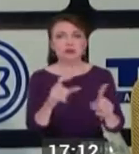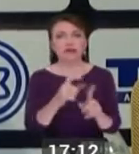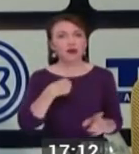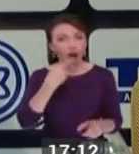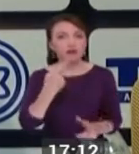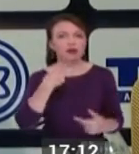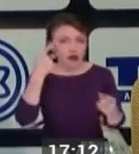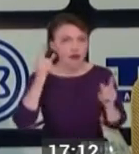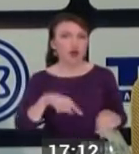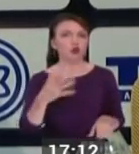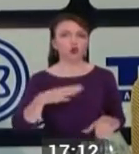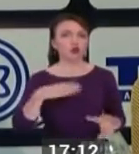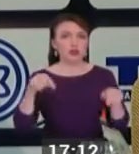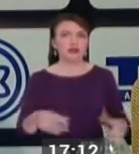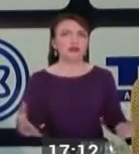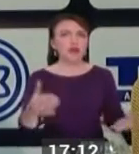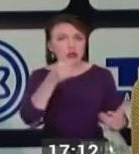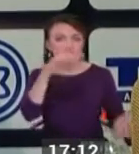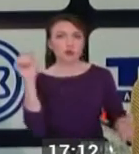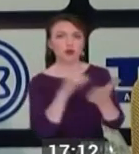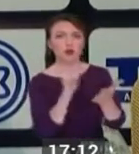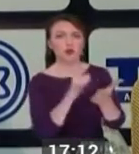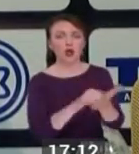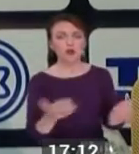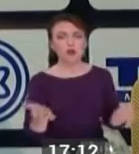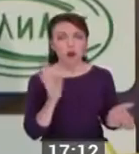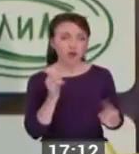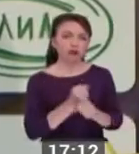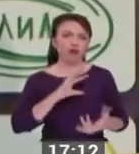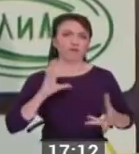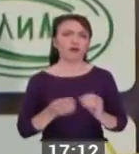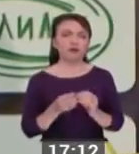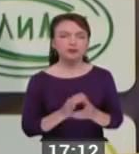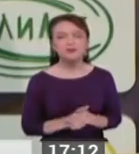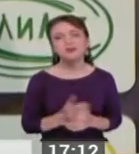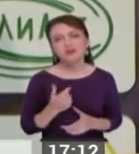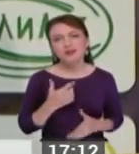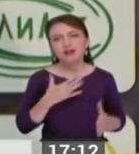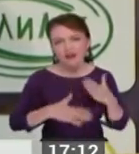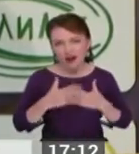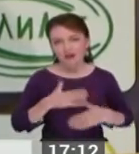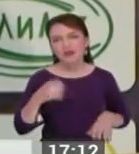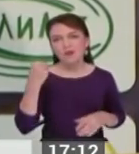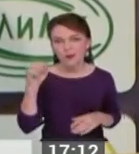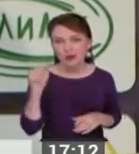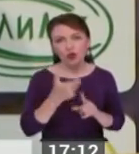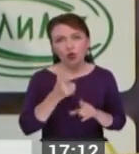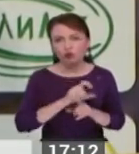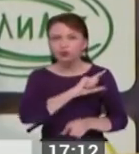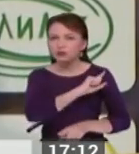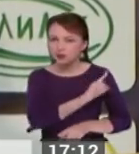знав, що нас чекає тут. Ну, не змог достучатися. Будем делать выводы. Я, безусловно, рад этой победе над очень сильной,